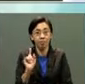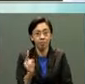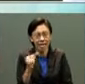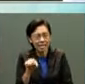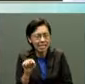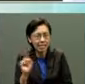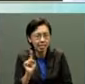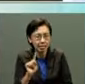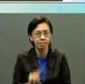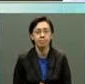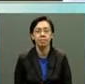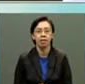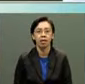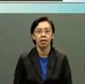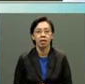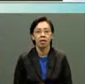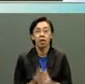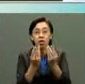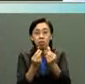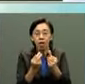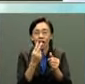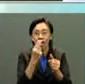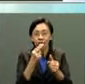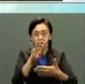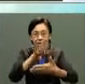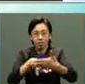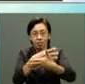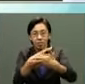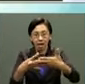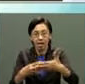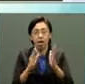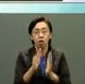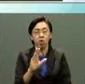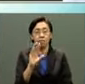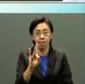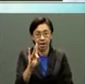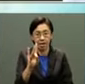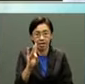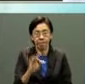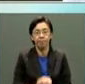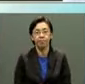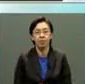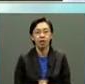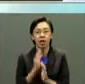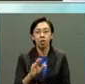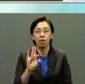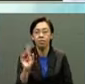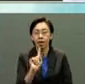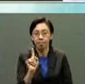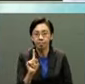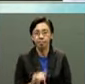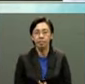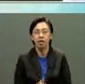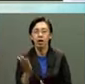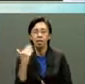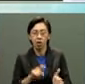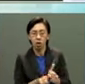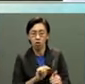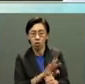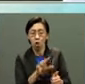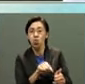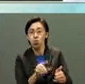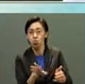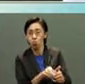ก็เกิดจากกลุ่มตัวเลขกลุ่มคน8คนแรกที่อยู่ในกลุ่มแรกนะครับก็คือมีประวัติใกล้ชิดกับผู้ป่